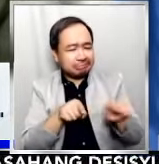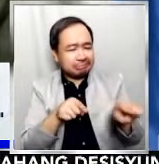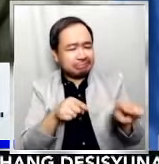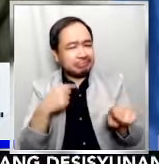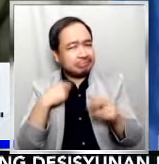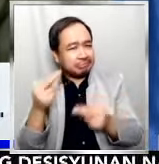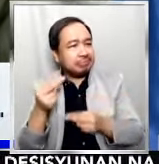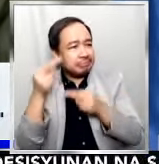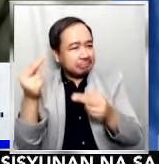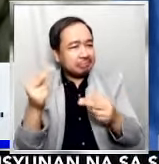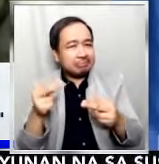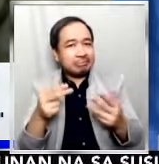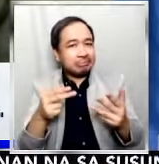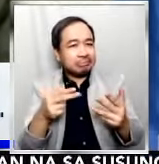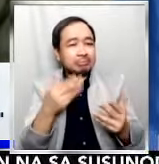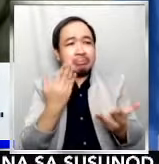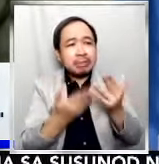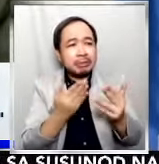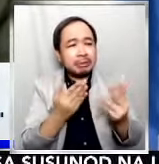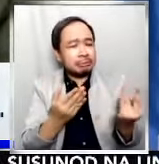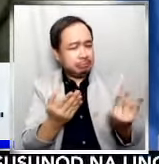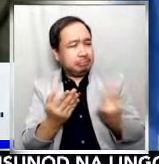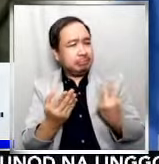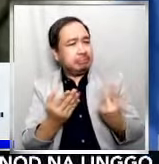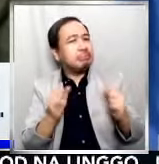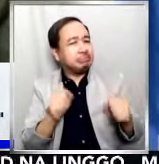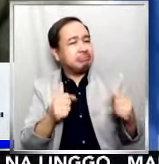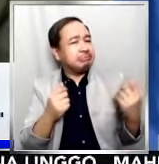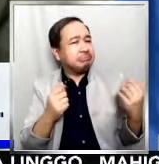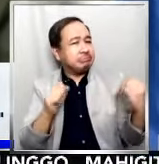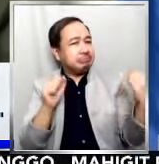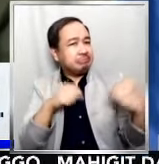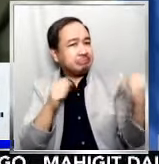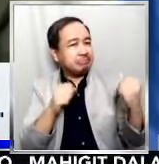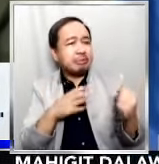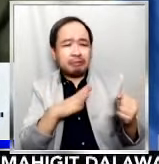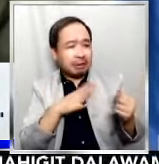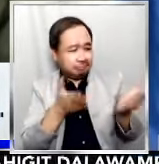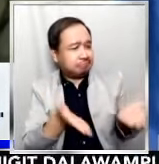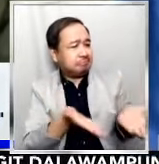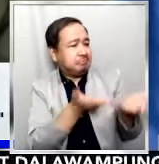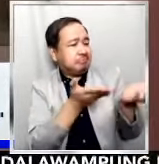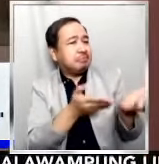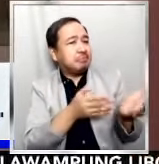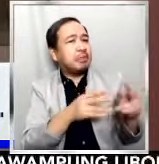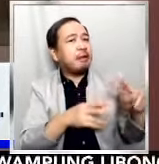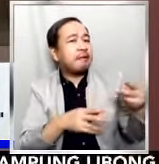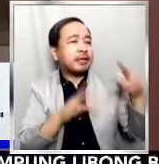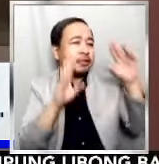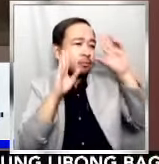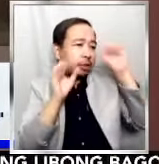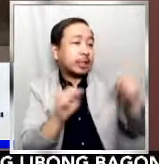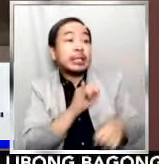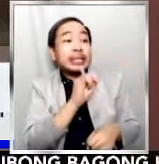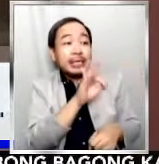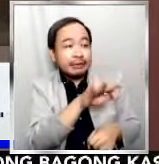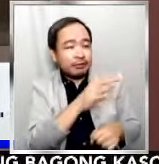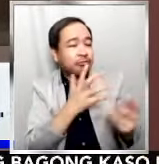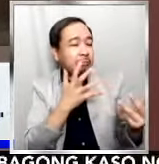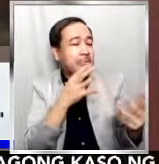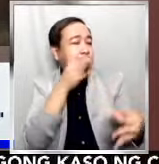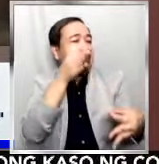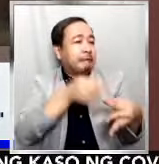tayo, pwede namang ikaw ang maging vice president kung karapat-dapat ka. Tanong ni Duterte, bakit daw